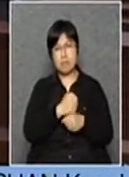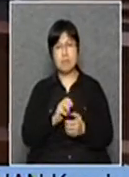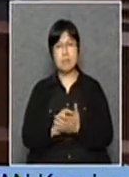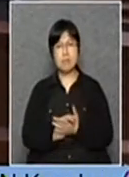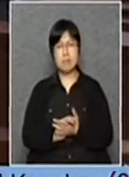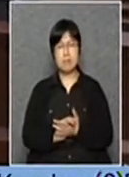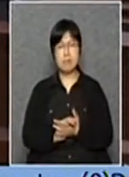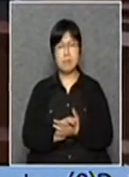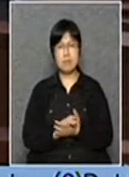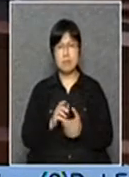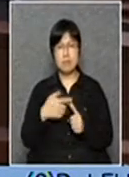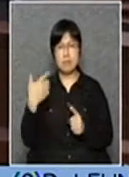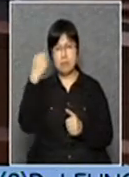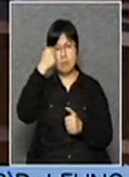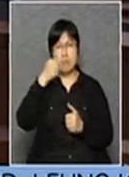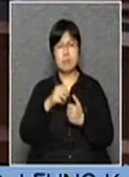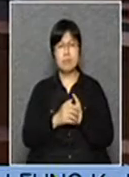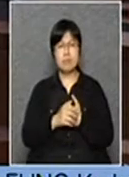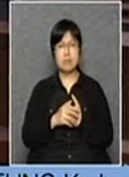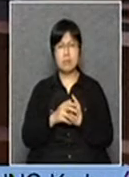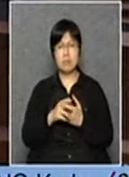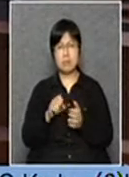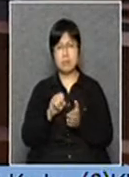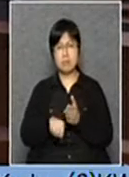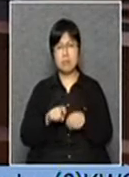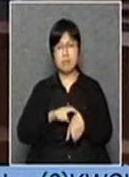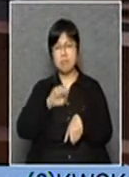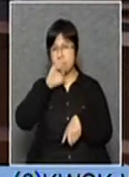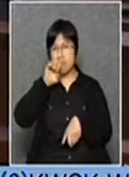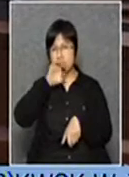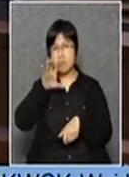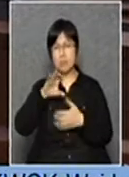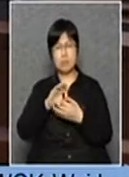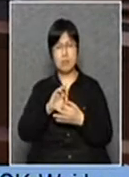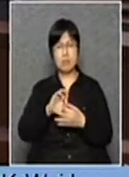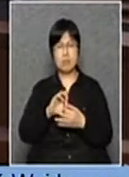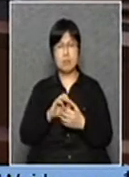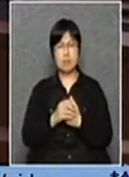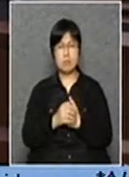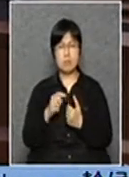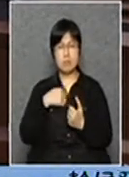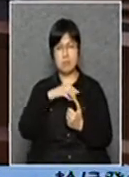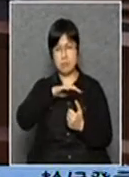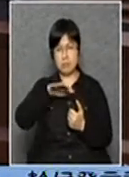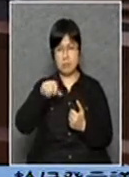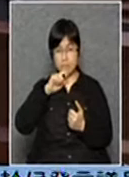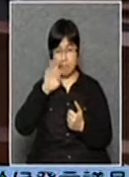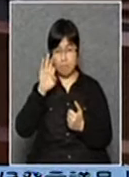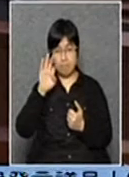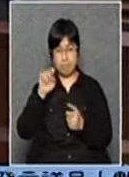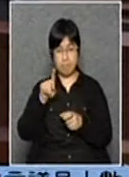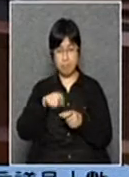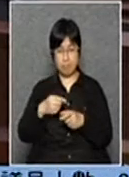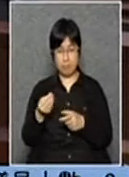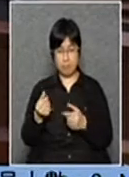主席，剩翻嘅時間咧，容我講一講咧，就關於我哋有冇去賺錢